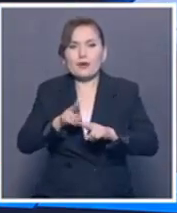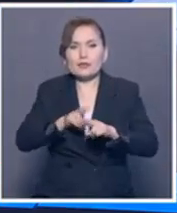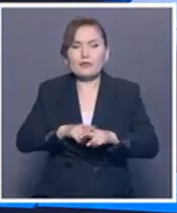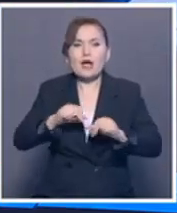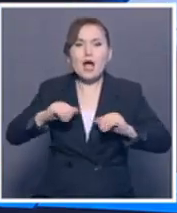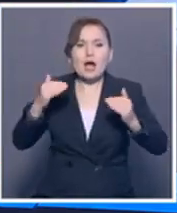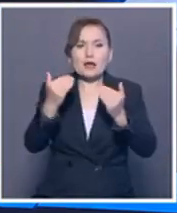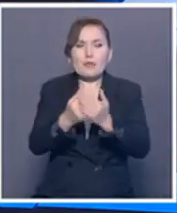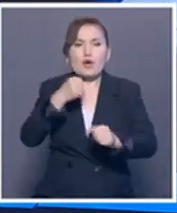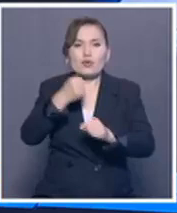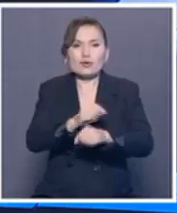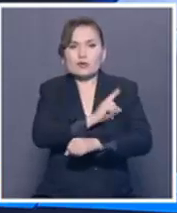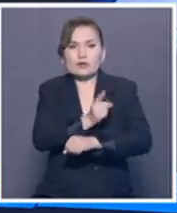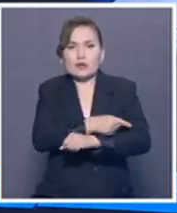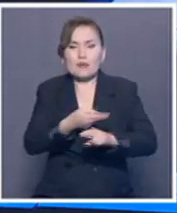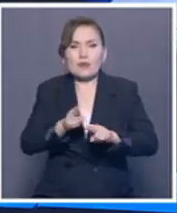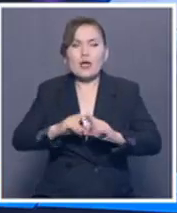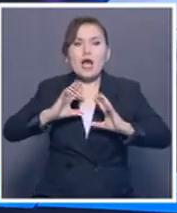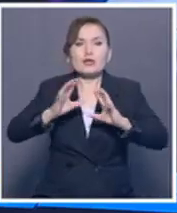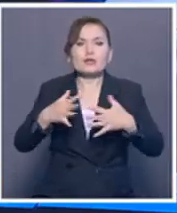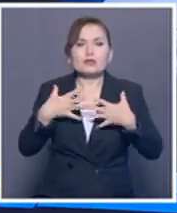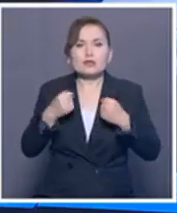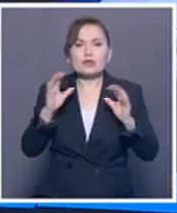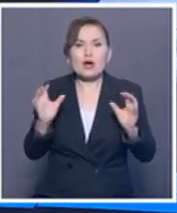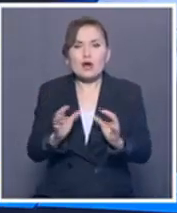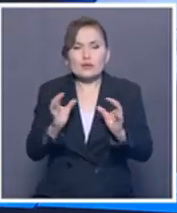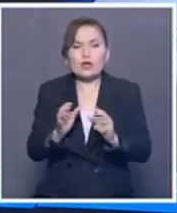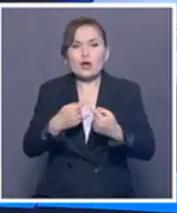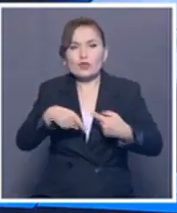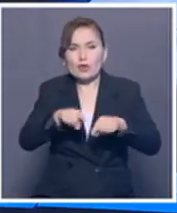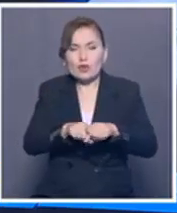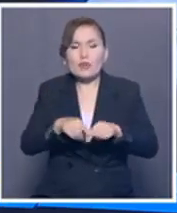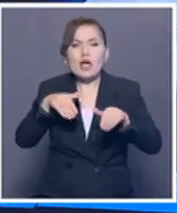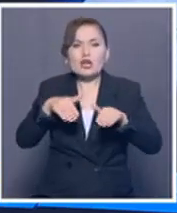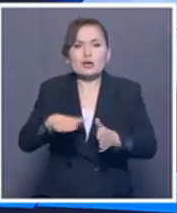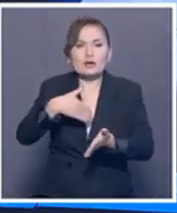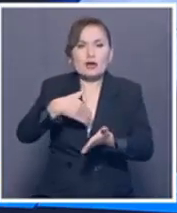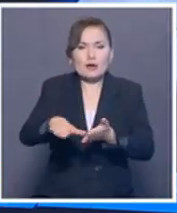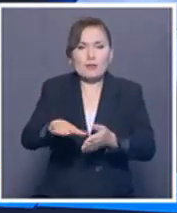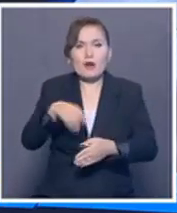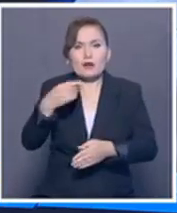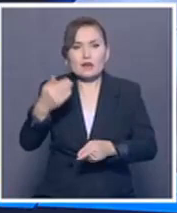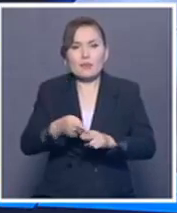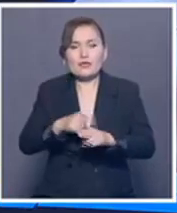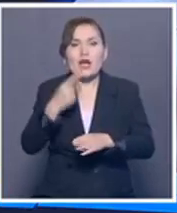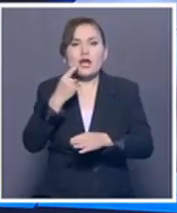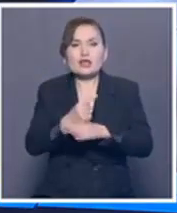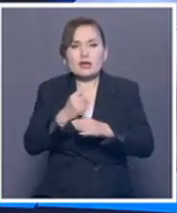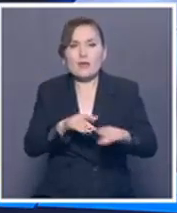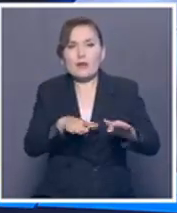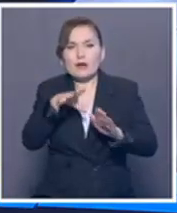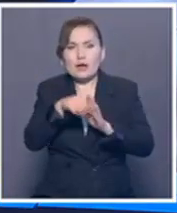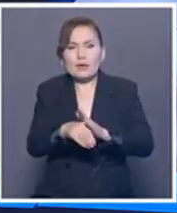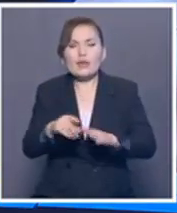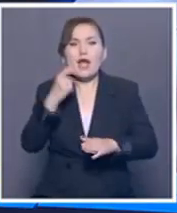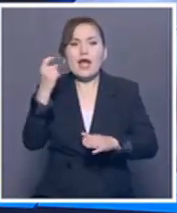карантин талаптарын күшейтіп жатыр. Алайда дүниежүзілік денсаулық сақтау ұйымы мұндай шешімнен бас тартуға шақырды. Себебі шектеу шараларының әлеуметтік